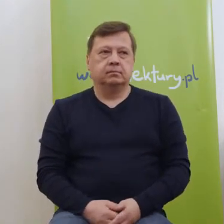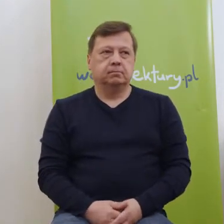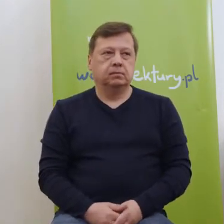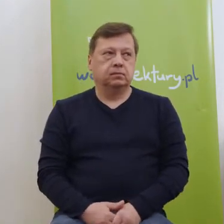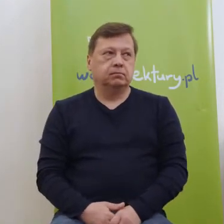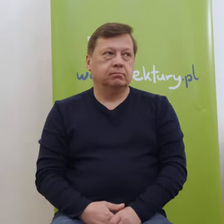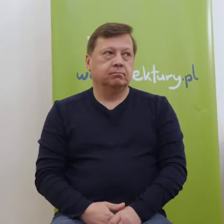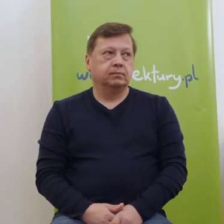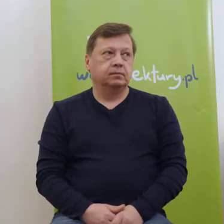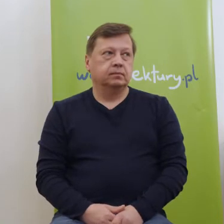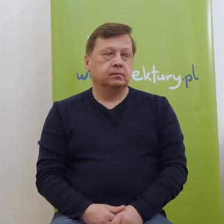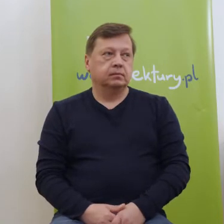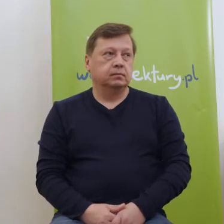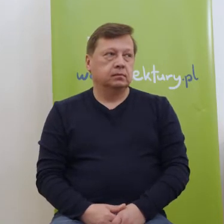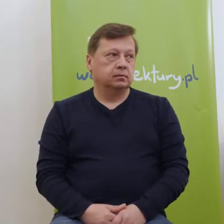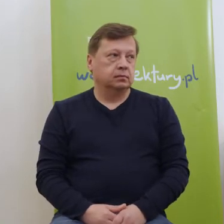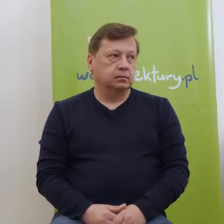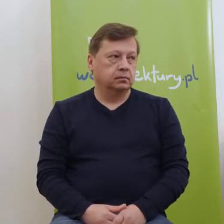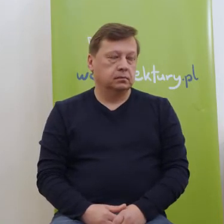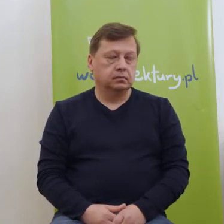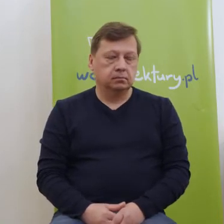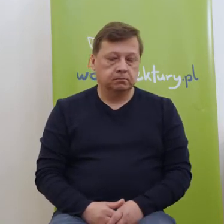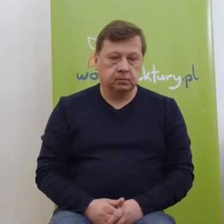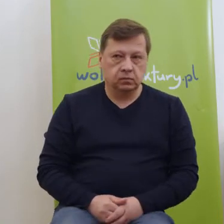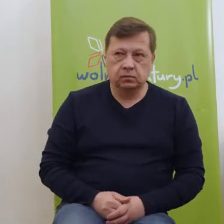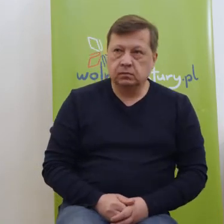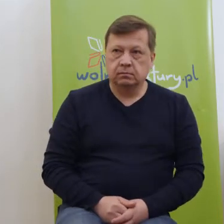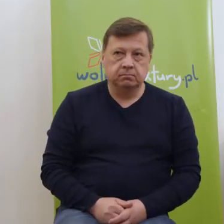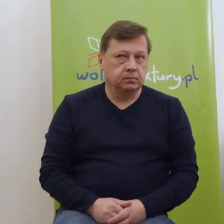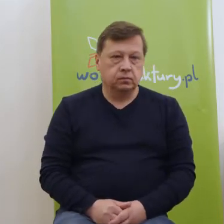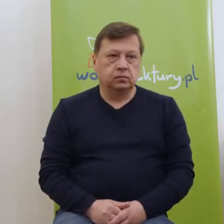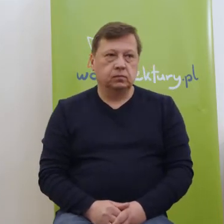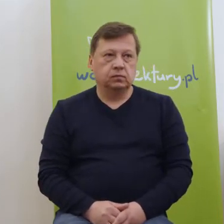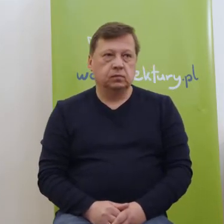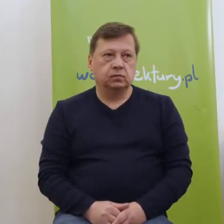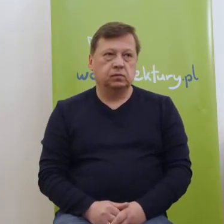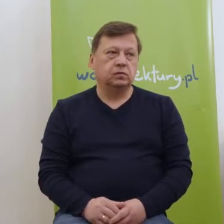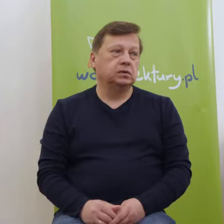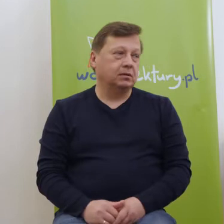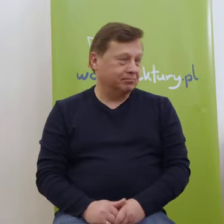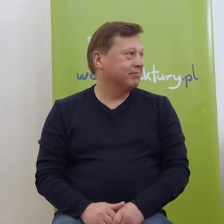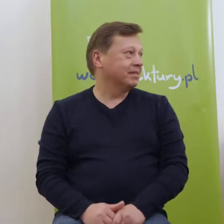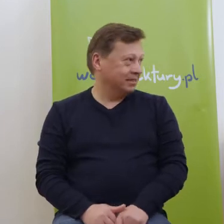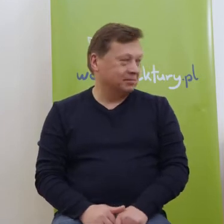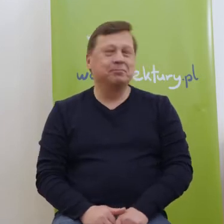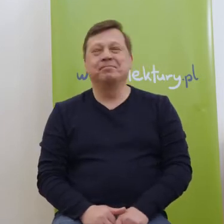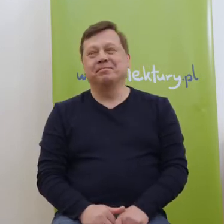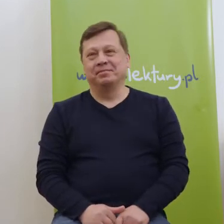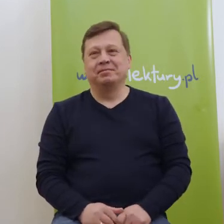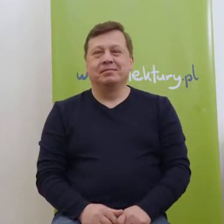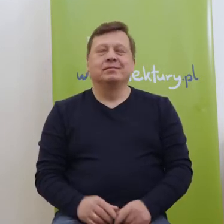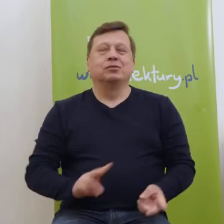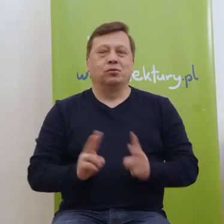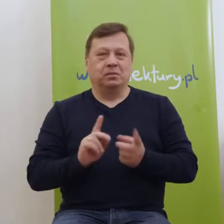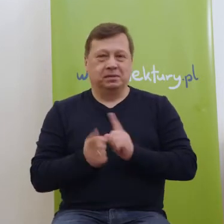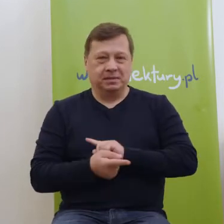Jeszcze wezmę. Tak, tutaj zmienili się tłumacze na język migowy, także tutaj Paweł Żurawski. Dzień